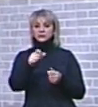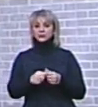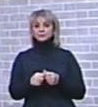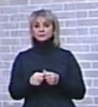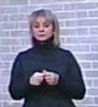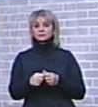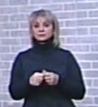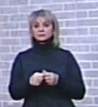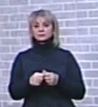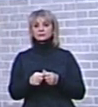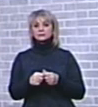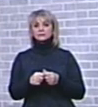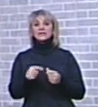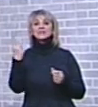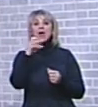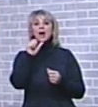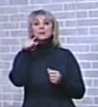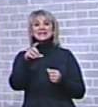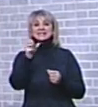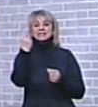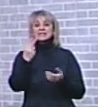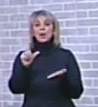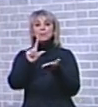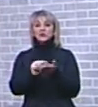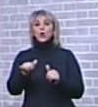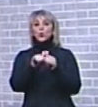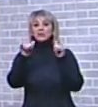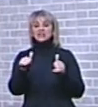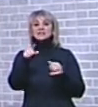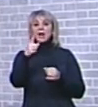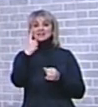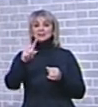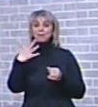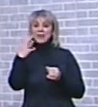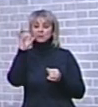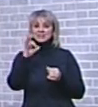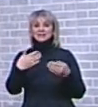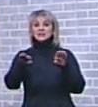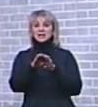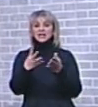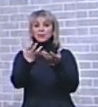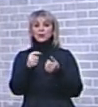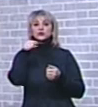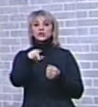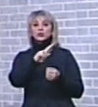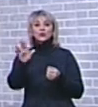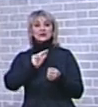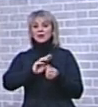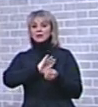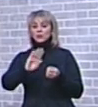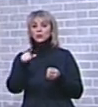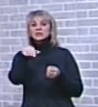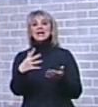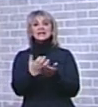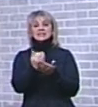Ростов-на-Дону. С 1 апреля социальные пенсии вырастут на 1,5%. Такие получают те, кто по нетрудоспособности